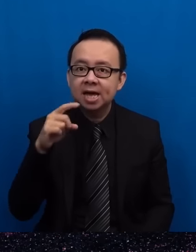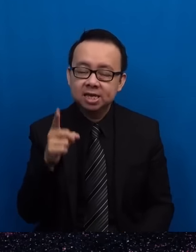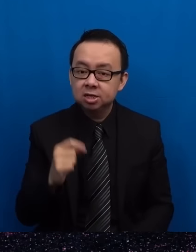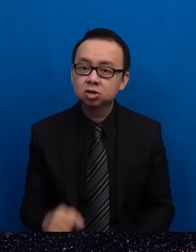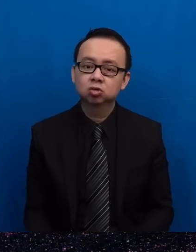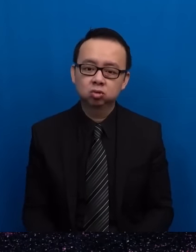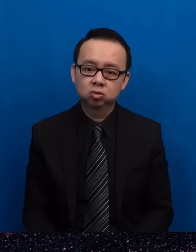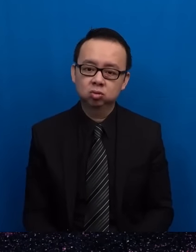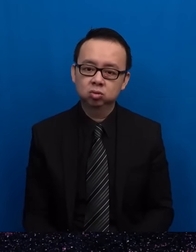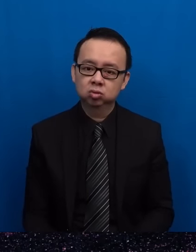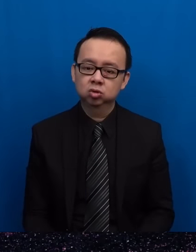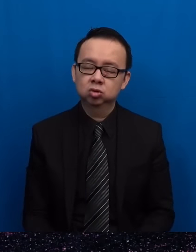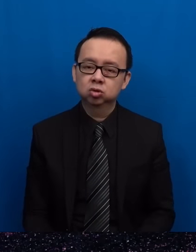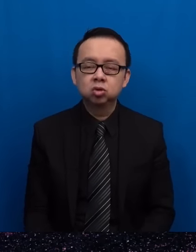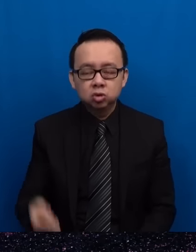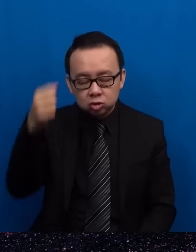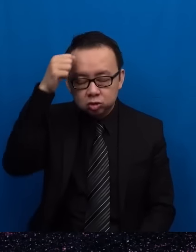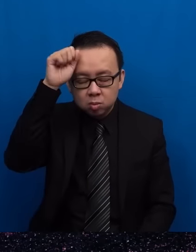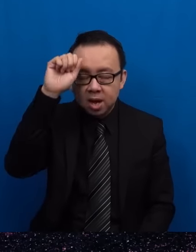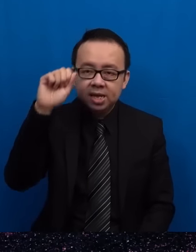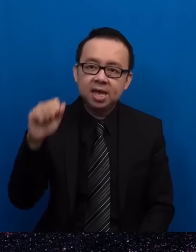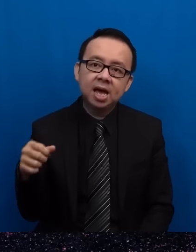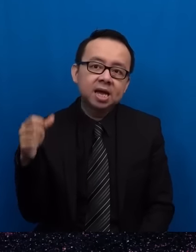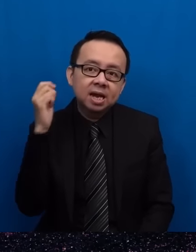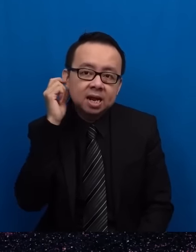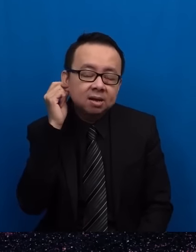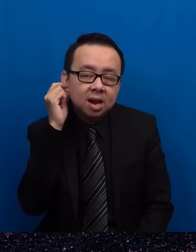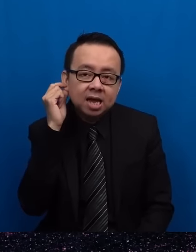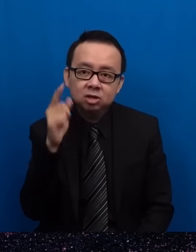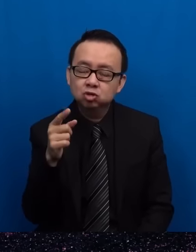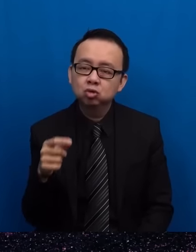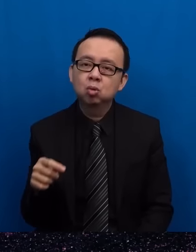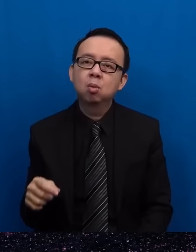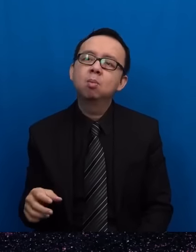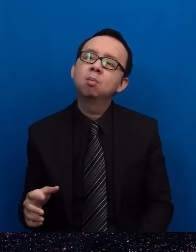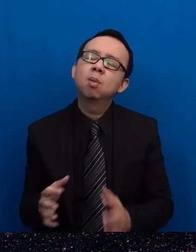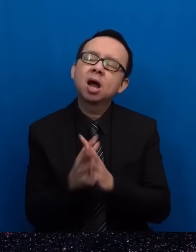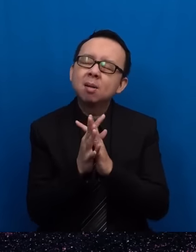to forgive me, supaya dia bisa mengampuni kesalahan saya.